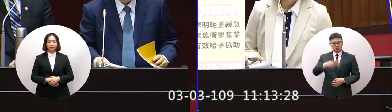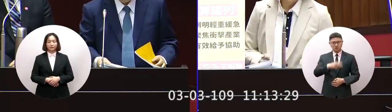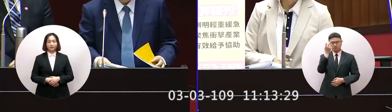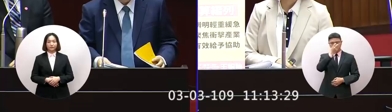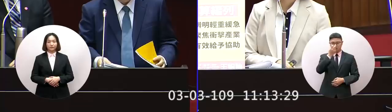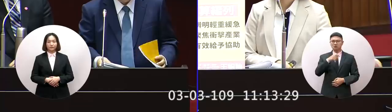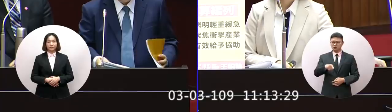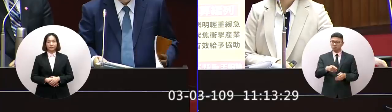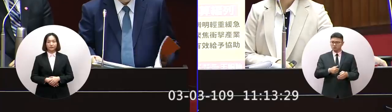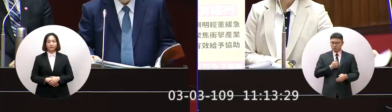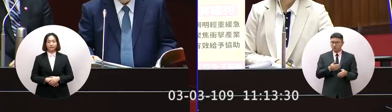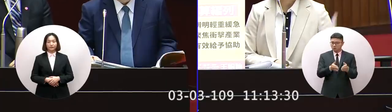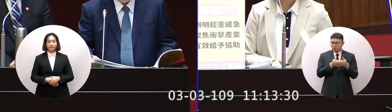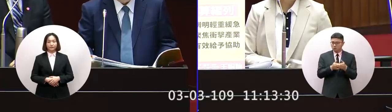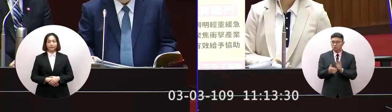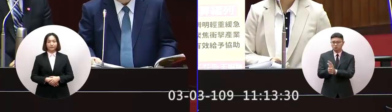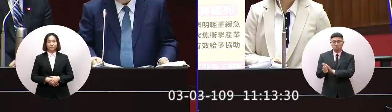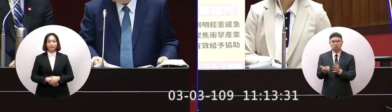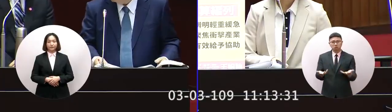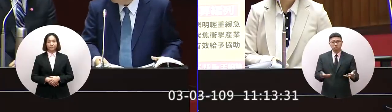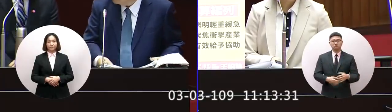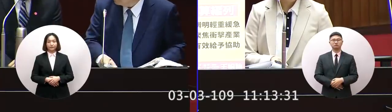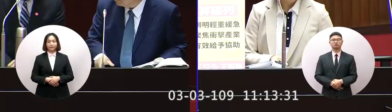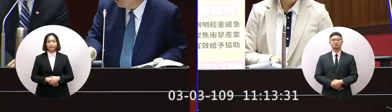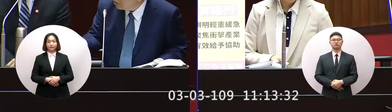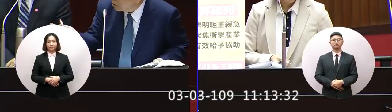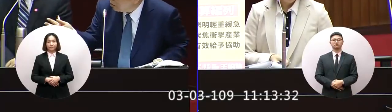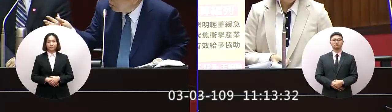有没有这样子的必要性。